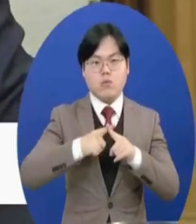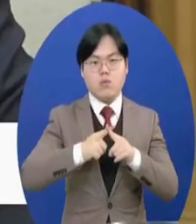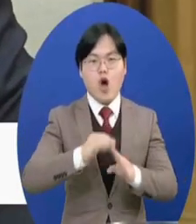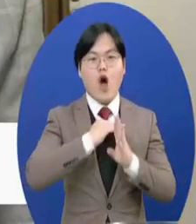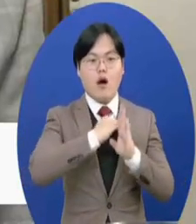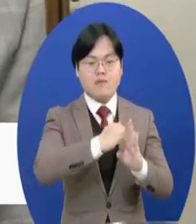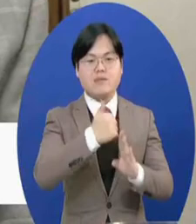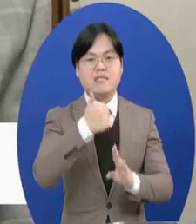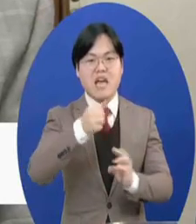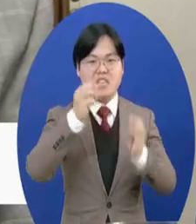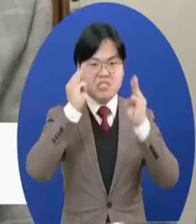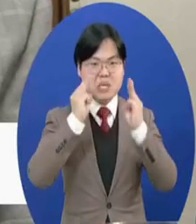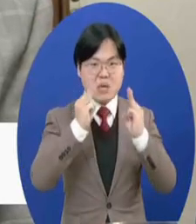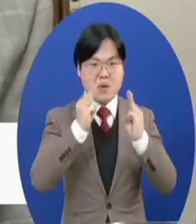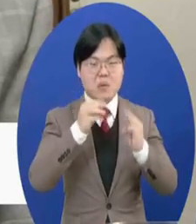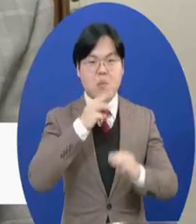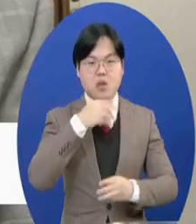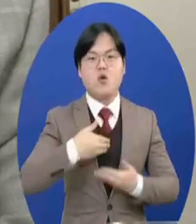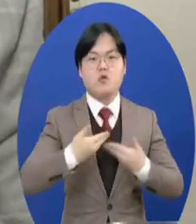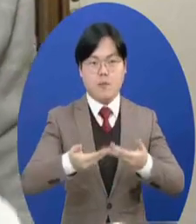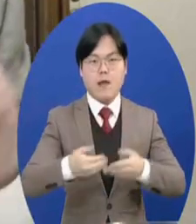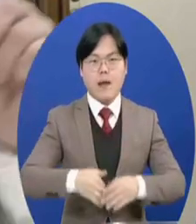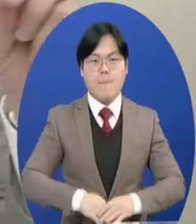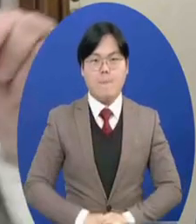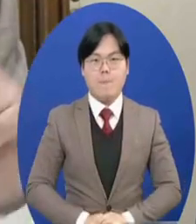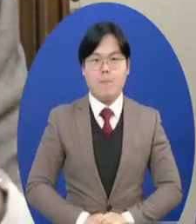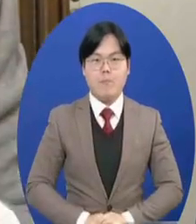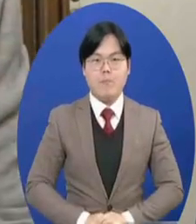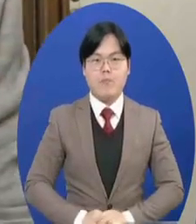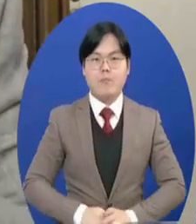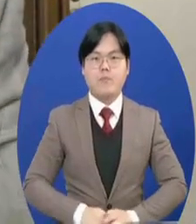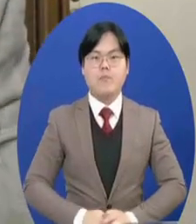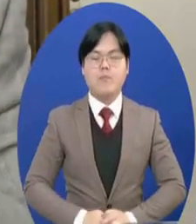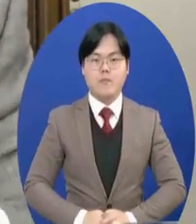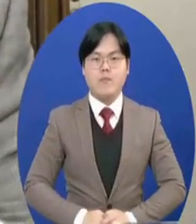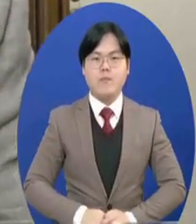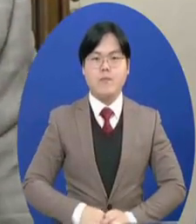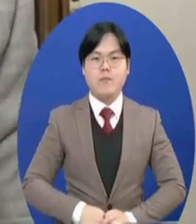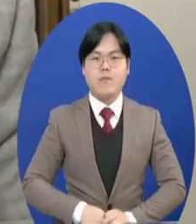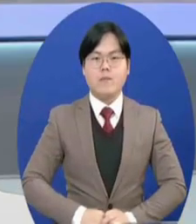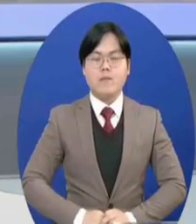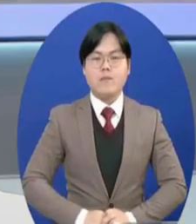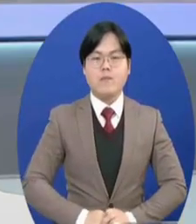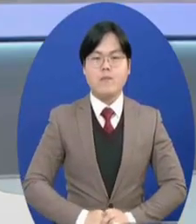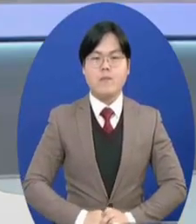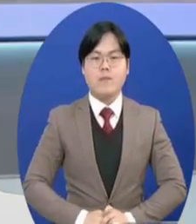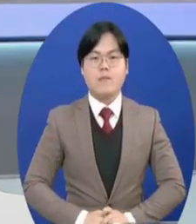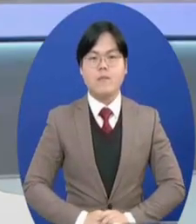байсныг энэ үеэр онцлон тэмдэглэлээ.